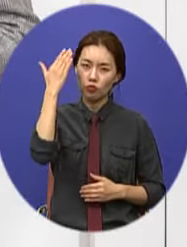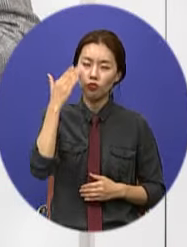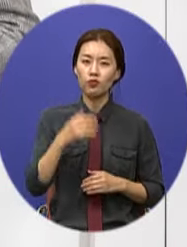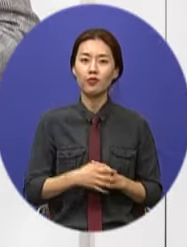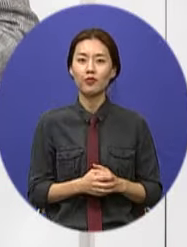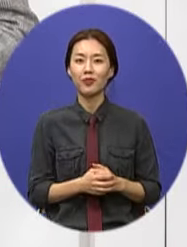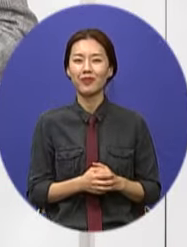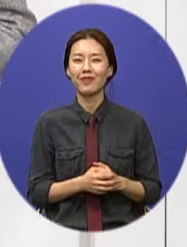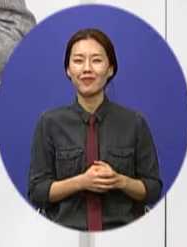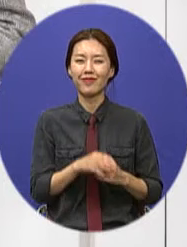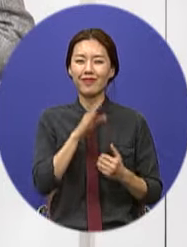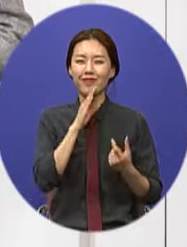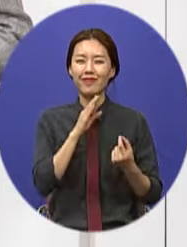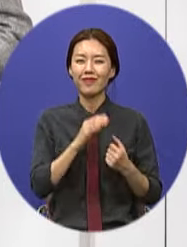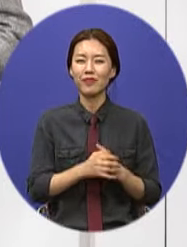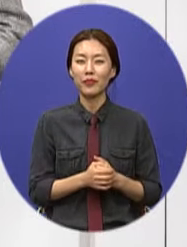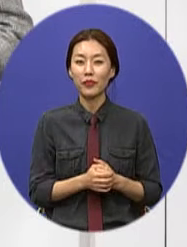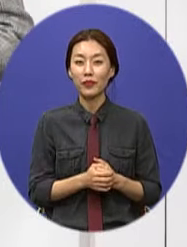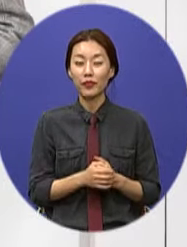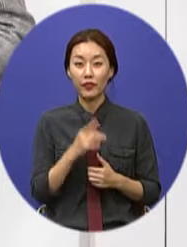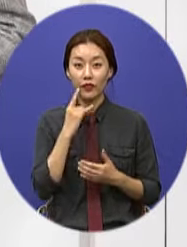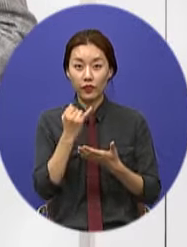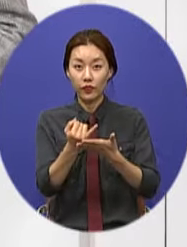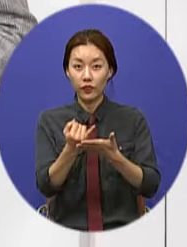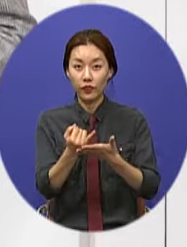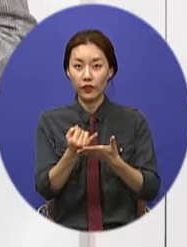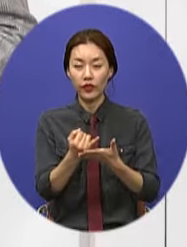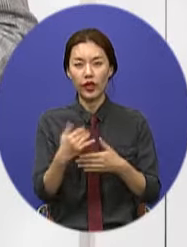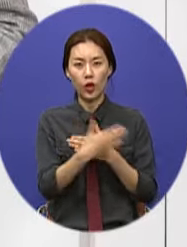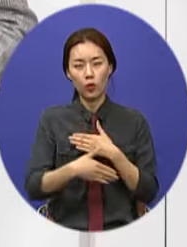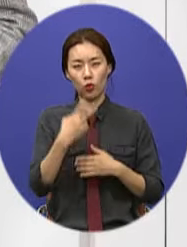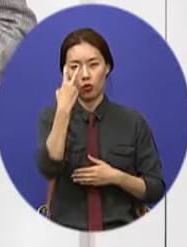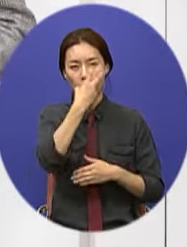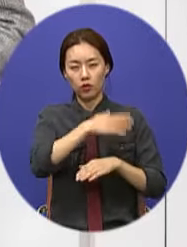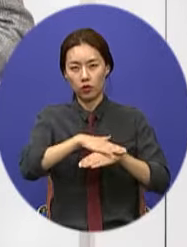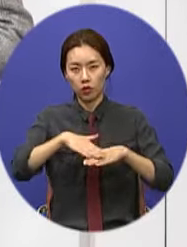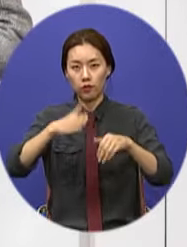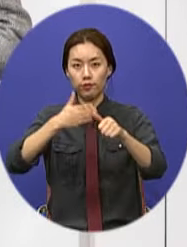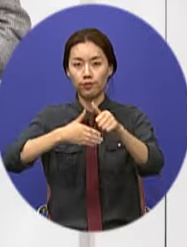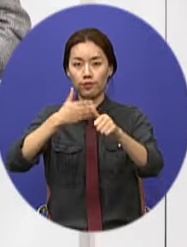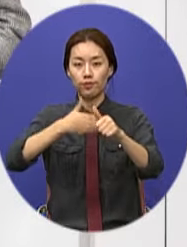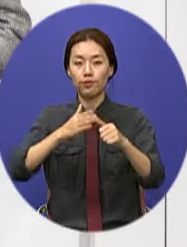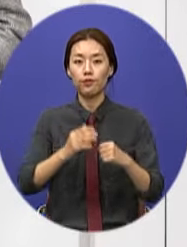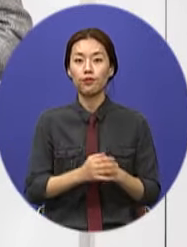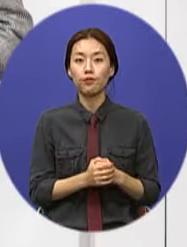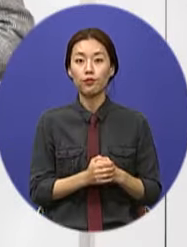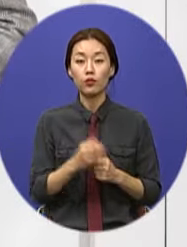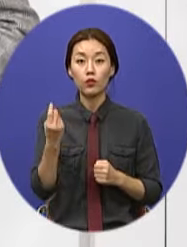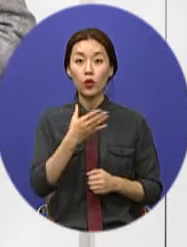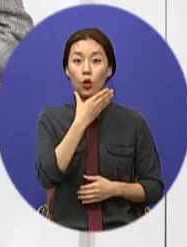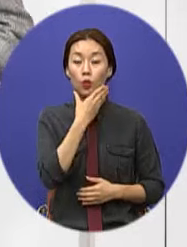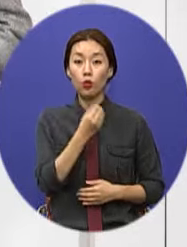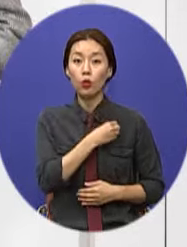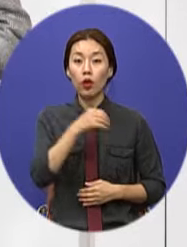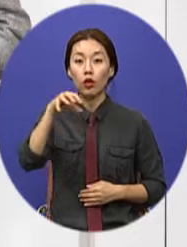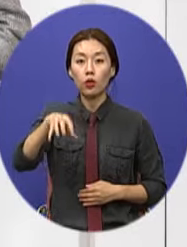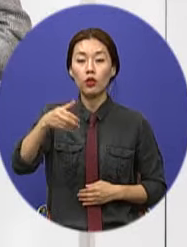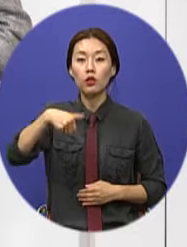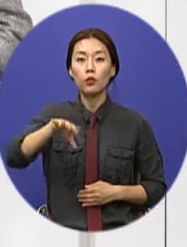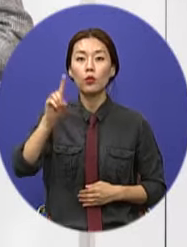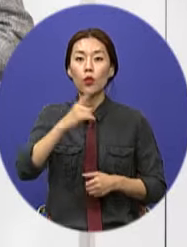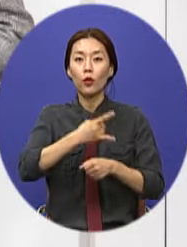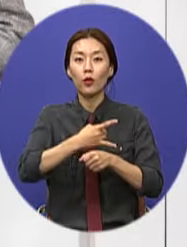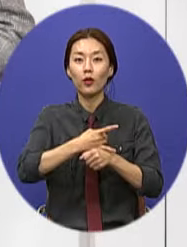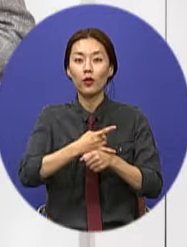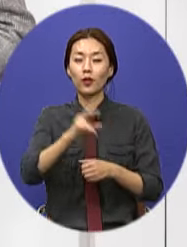텐데. 뭐, 어머니. 네네. 몸 관리 잘하세요. 예예. 예, 그리고 복지관에 가서는 뭐 하셔요?